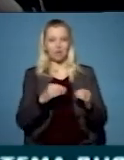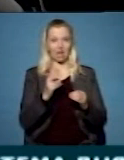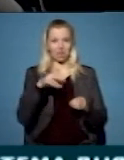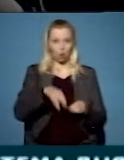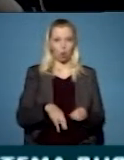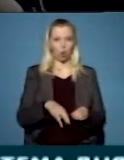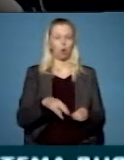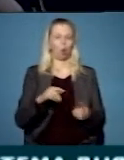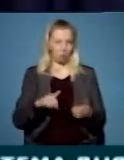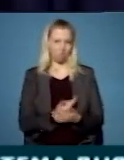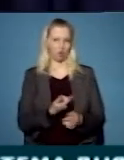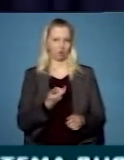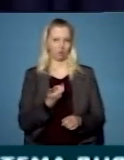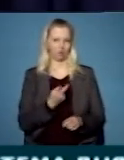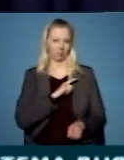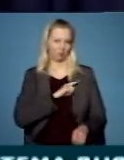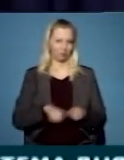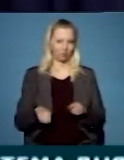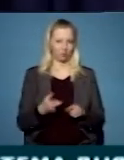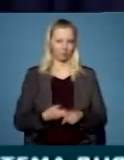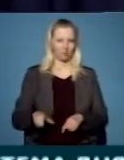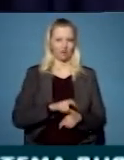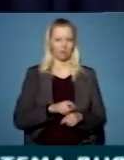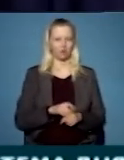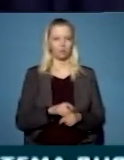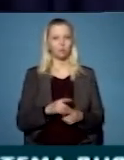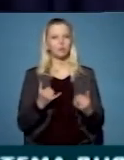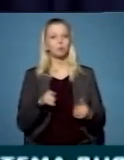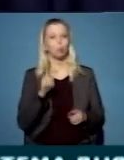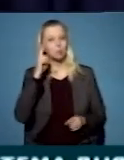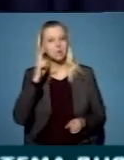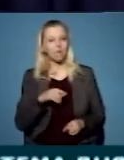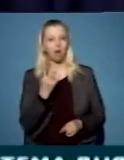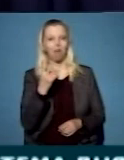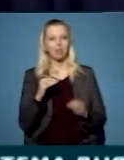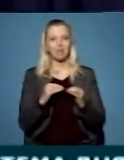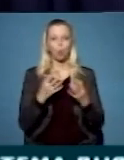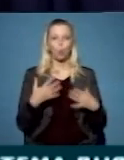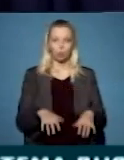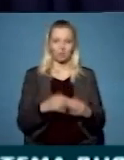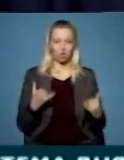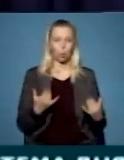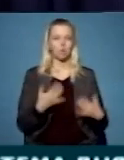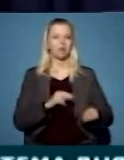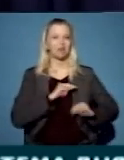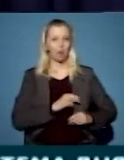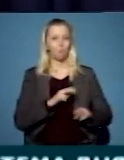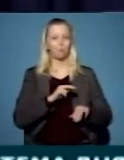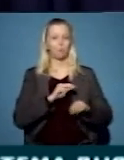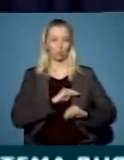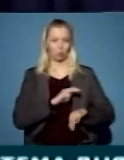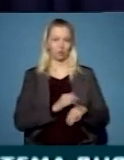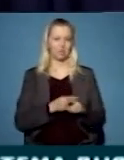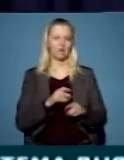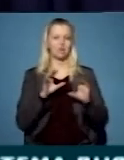кілометрів і вже ганяють по повній. Але як мінімум тепер вони будуть знати, що на Н10 вже від сьогоднішнього дня працюють. Це